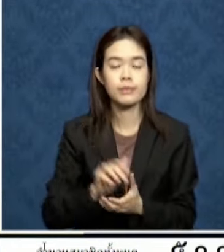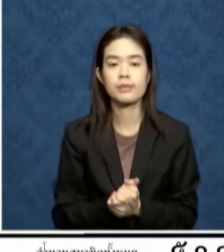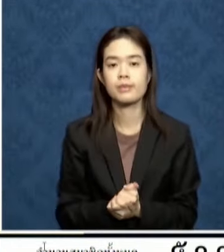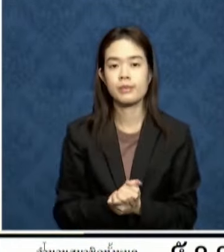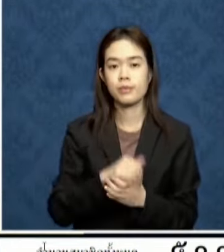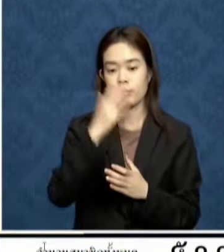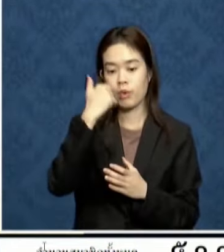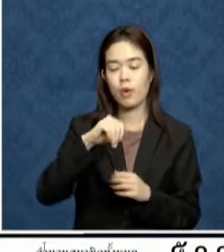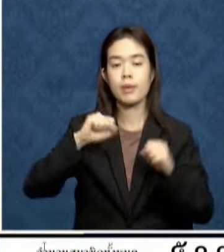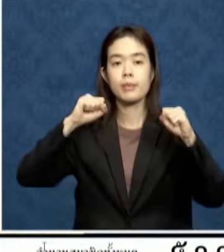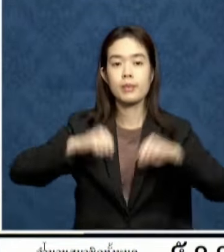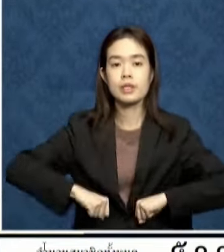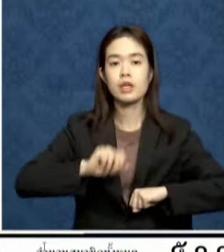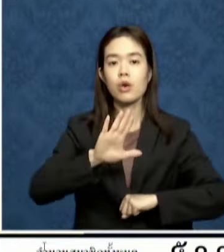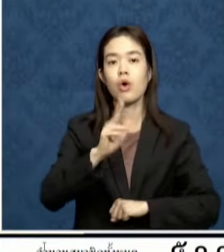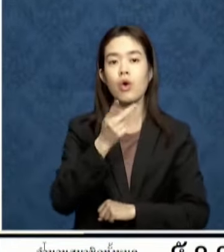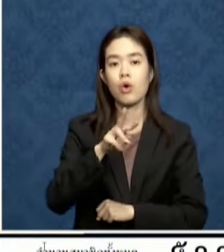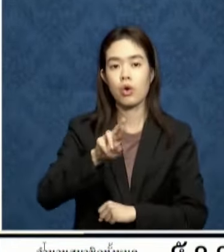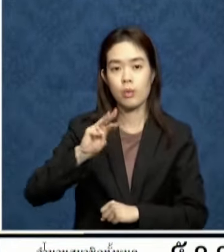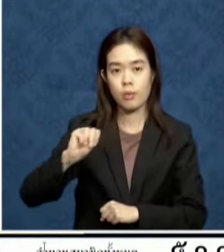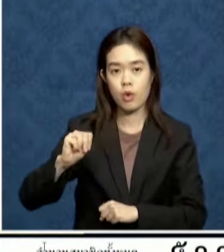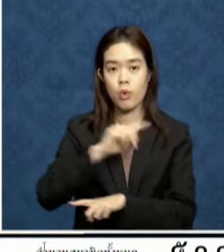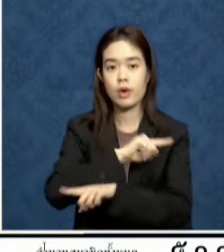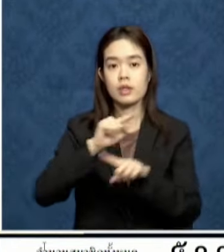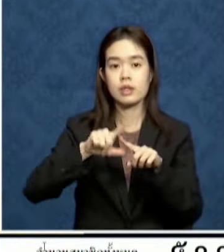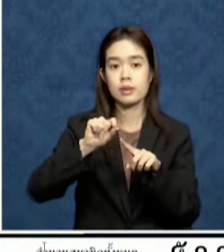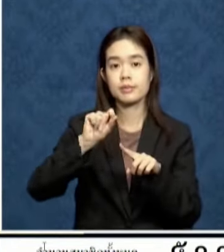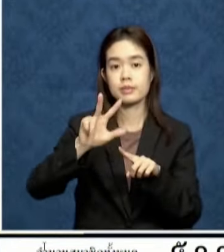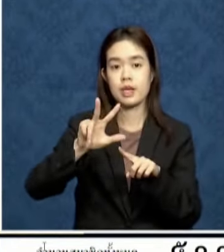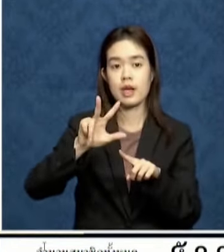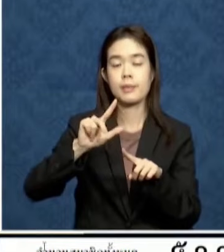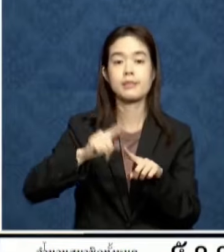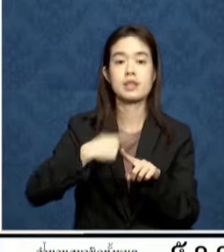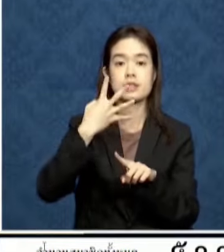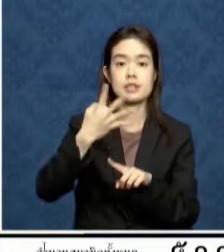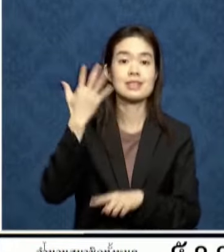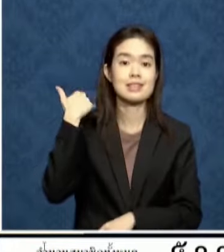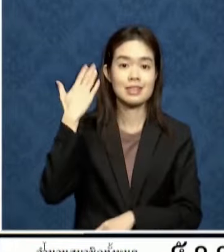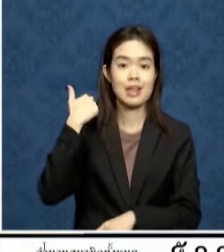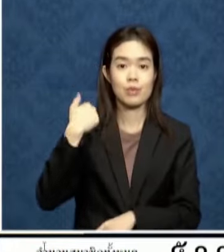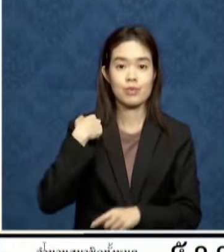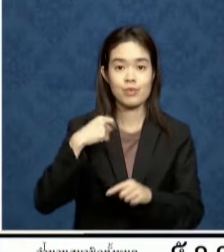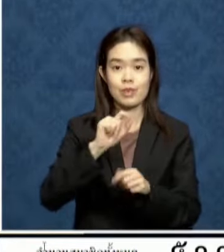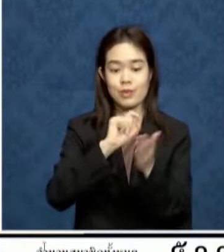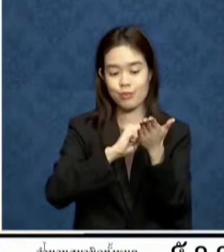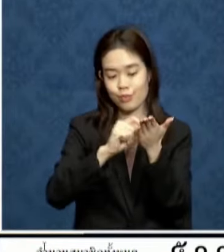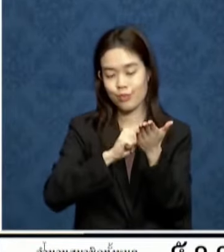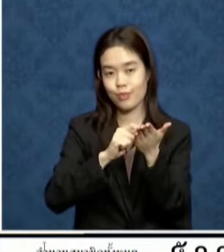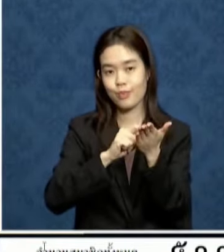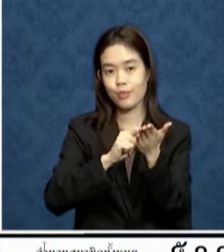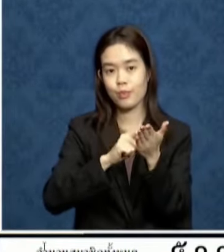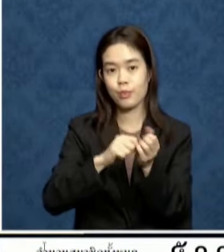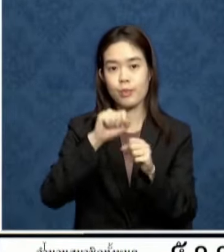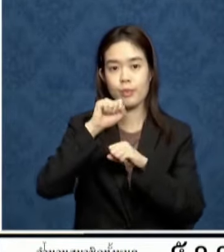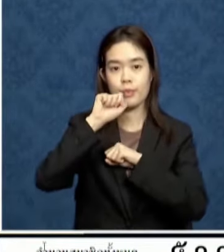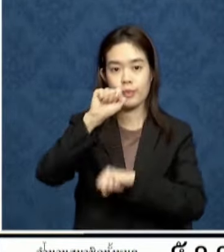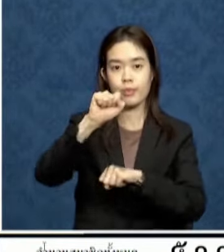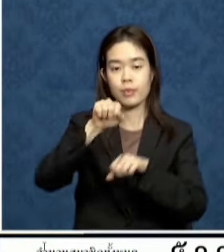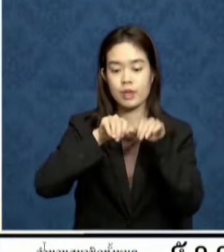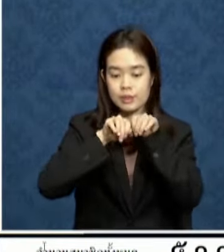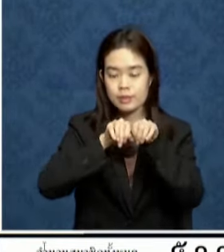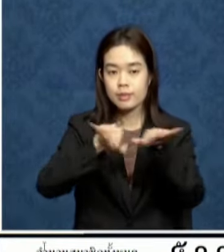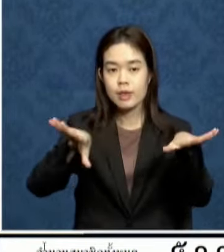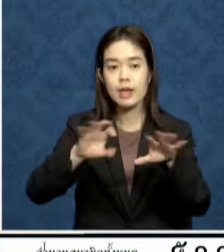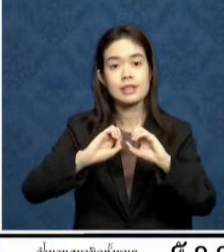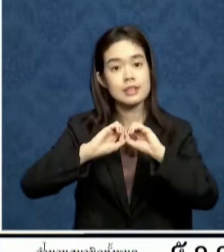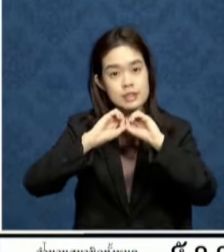ามติครม.ครับเมื่อวันที่23เมษายนที่ผ่านมาที่เขียนไว้ชัดครับว่ารัฐบาลนั้นจะยังคงไม่เดินหน้า